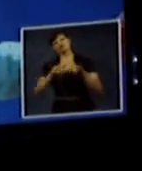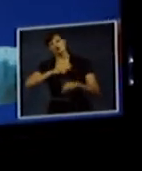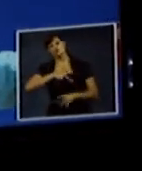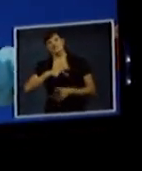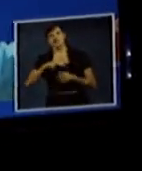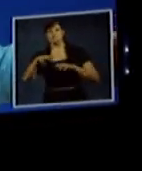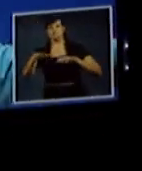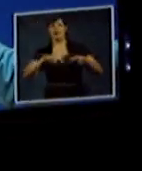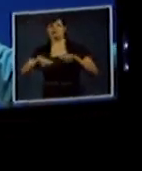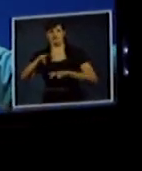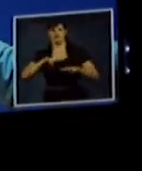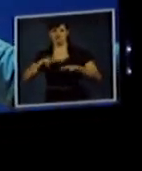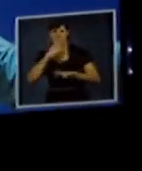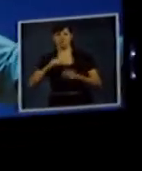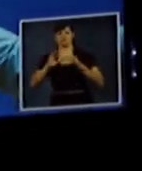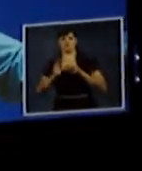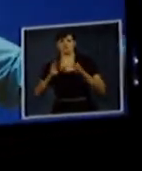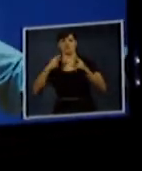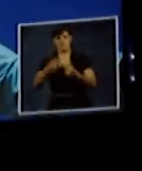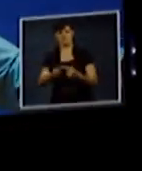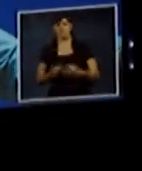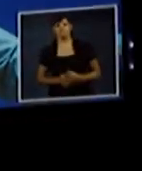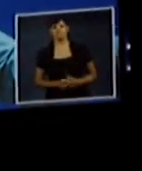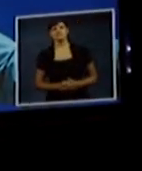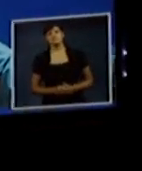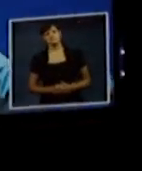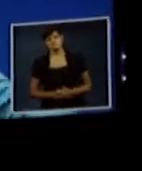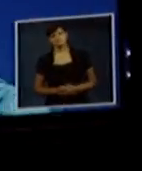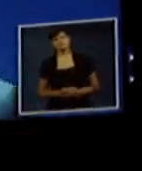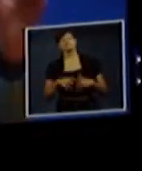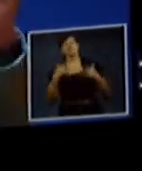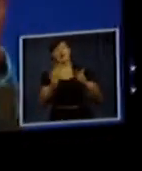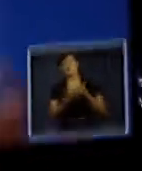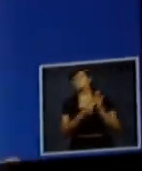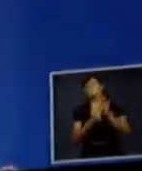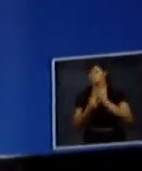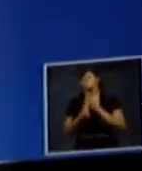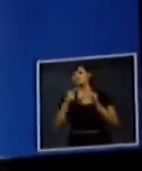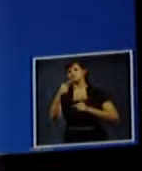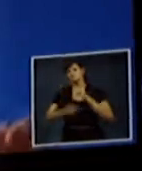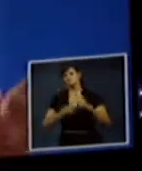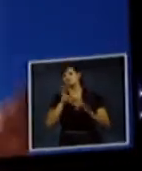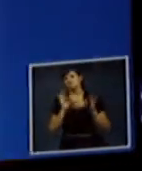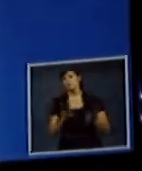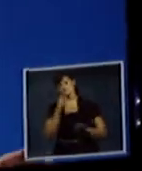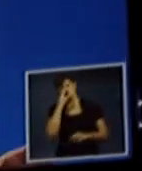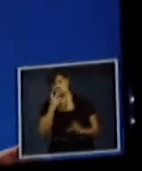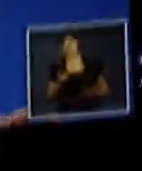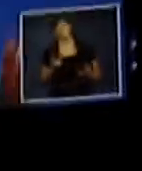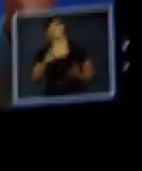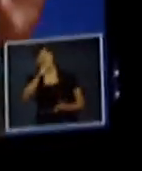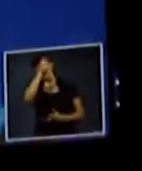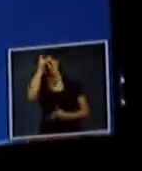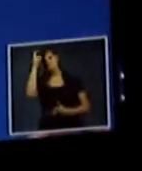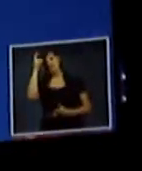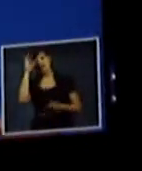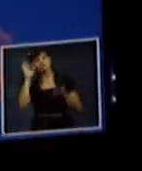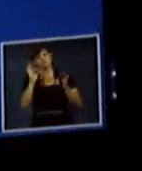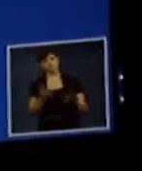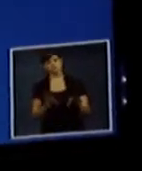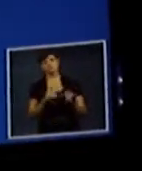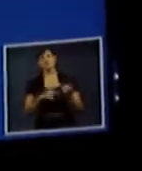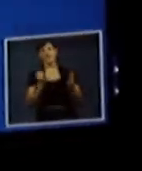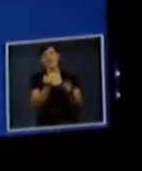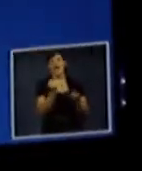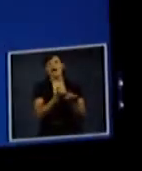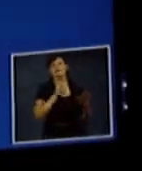Wir haben ja 12 Branchen Mindestlöhne, haben wir gezeigt, wie es geht. Wir wollen, dass die Experten für die Löhne in Deutschland, Arbeitgeber